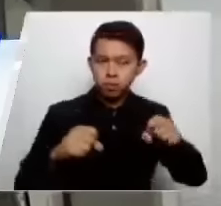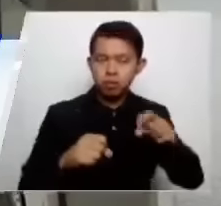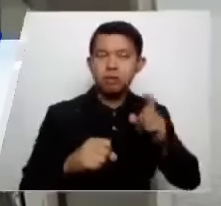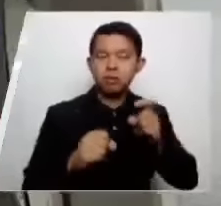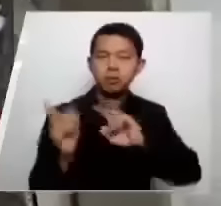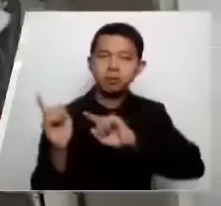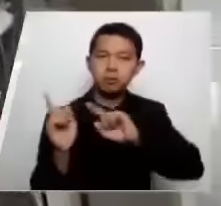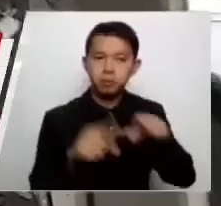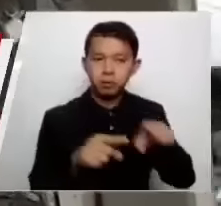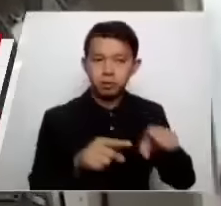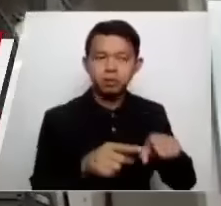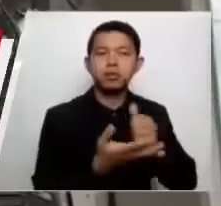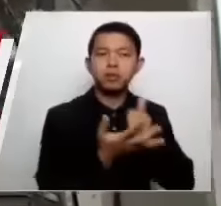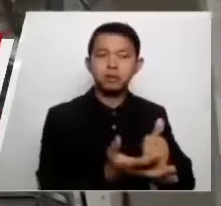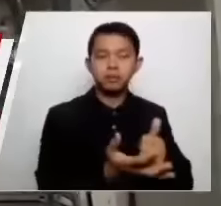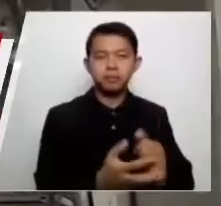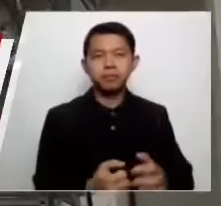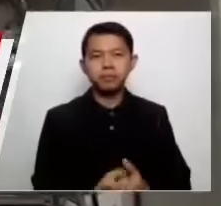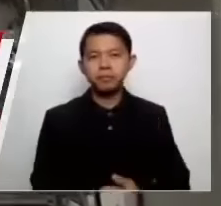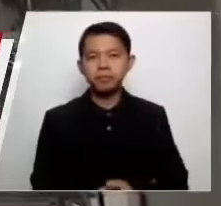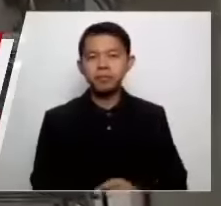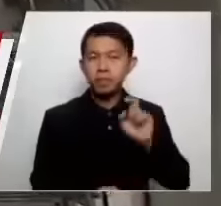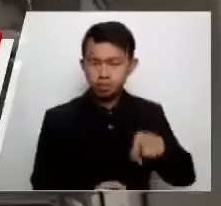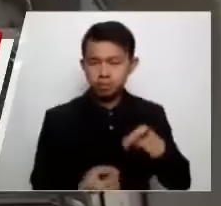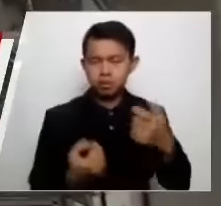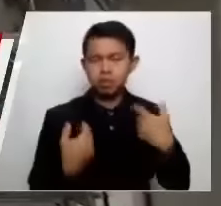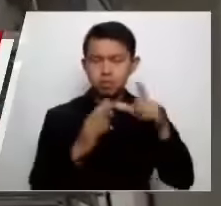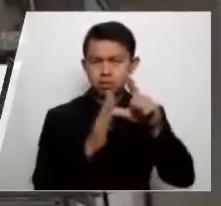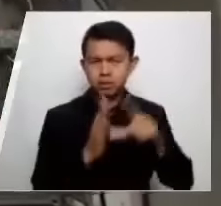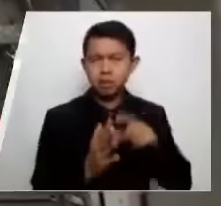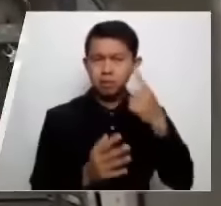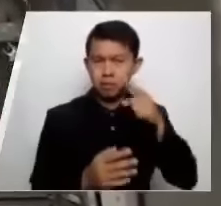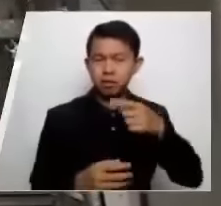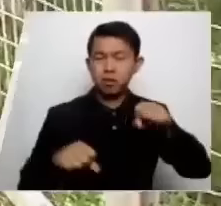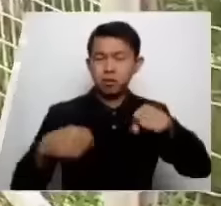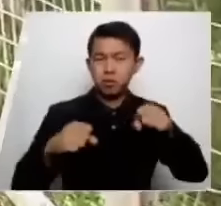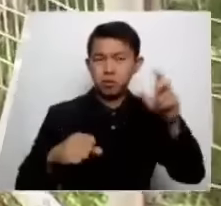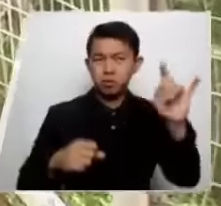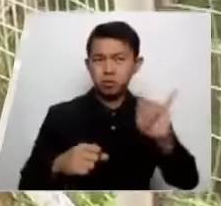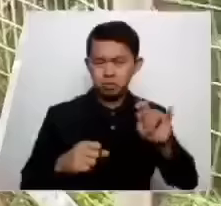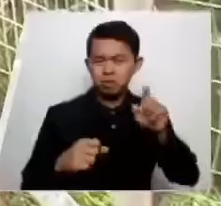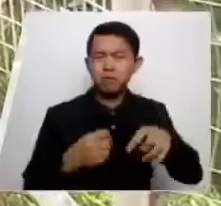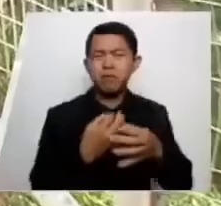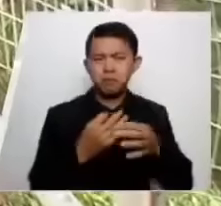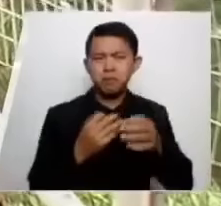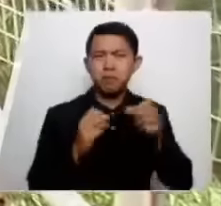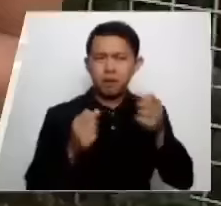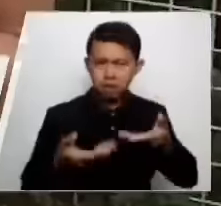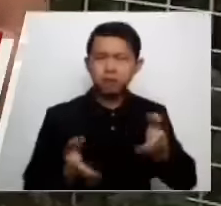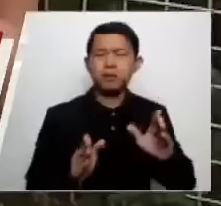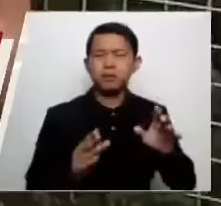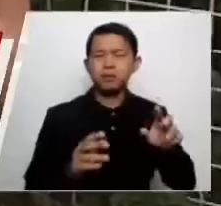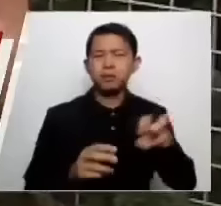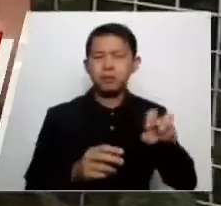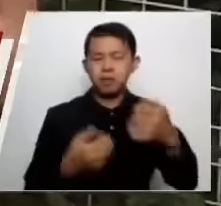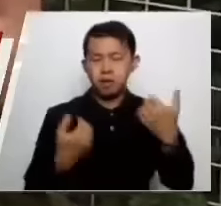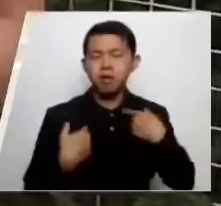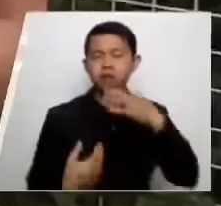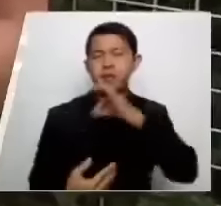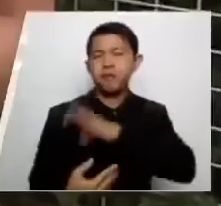talaga. Siyempre, para malaya lang din po siya nakaka-drive-drive dito, siyempre. Mas maganda kasi may benefit. Para sa